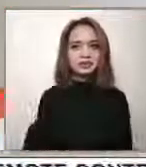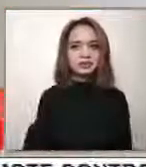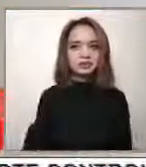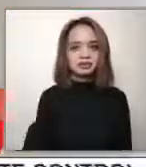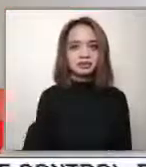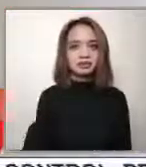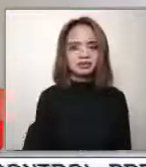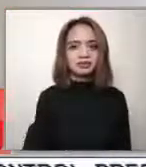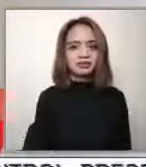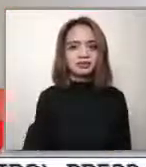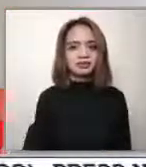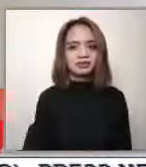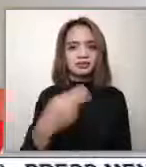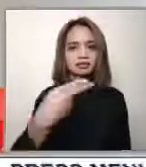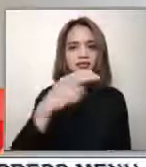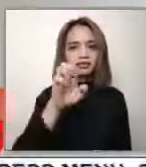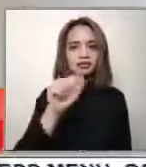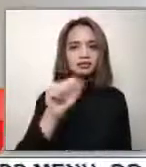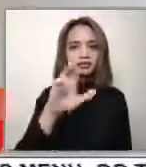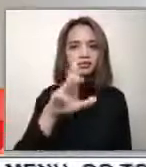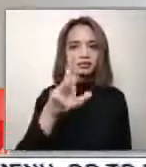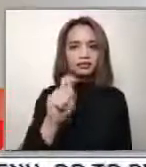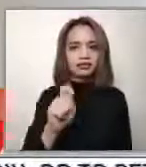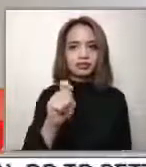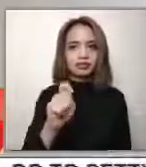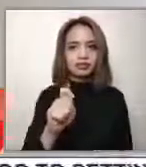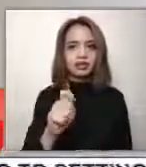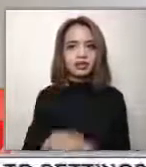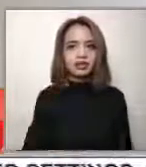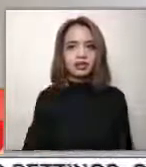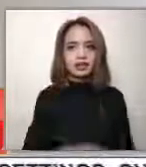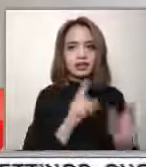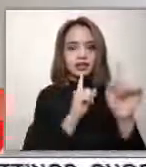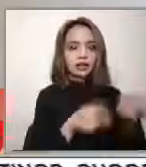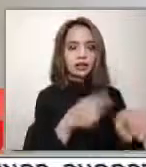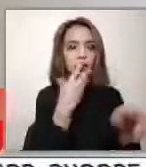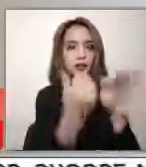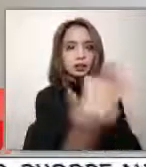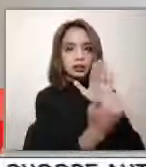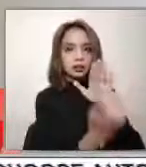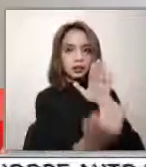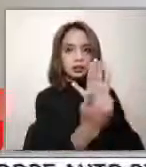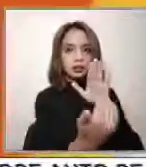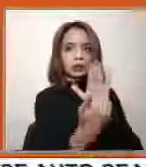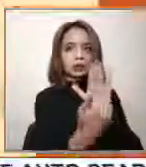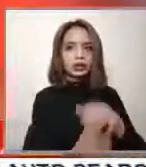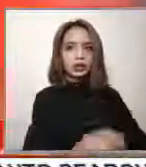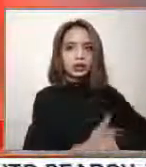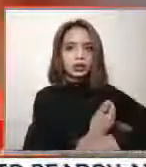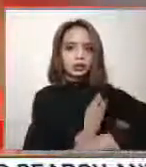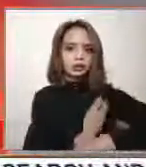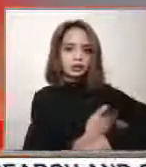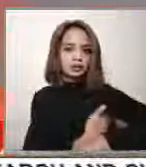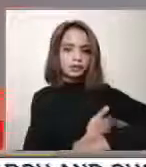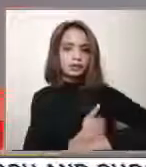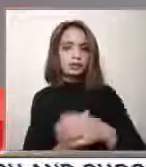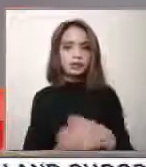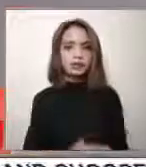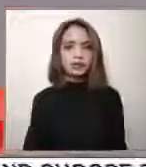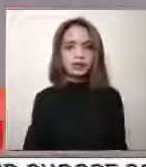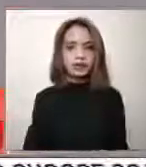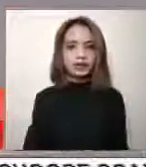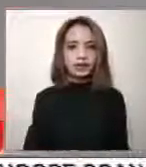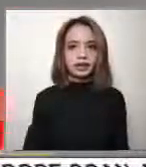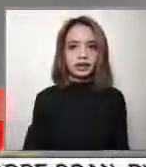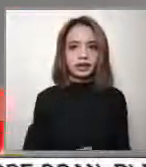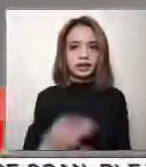Heart Evangelista, sinagot ang isang basher na nag-okray sa kanyang kilikili. Isang netizen na